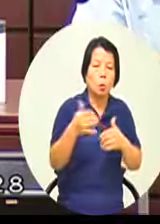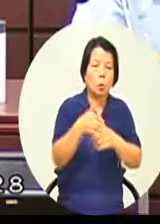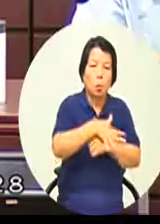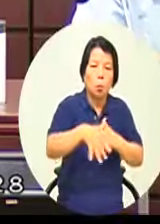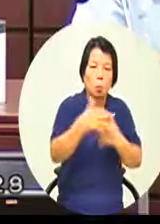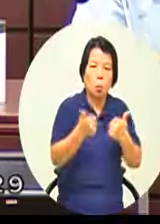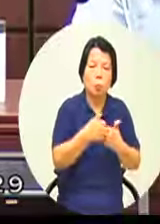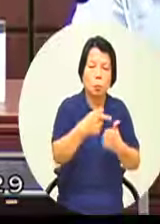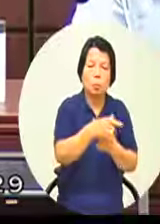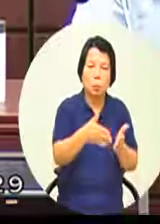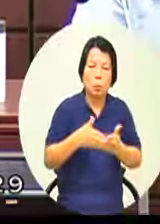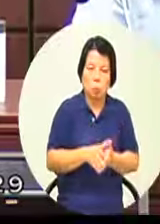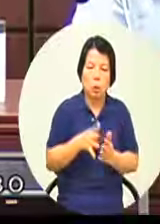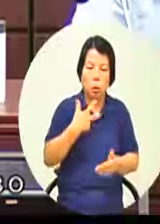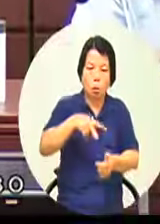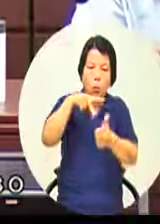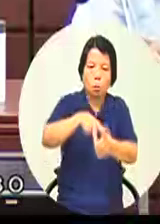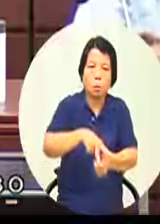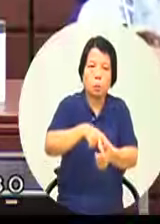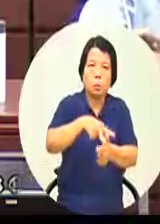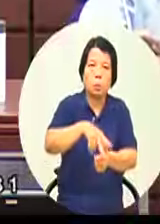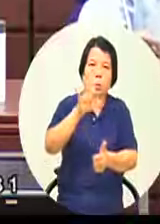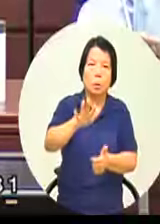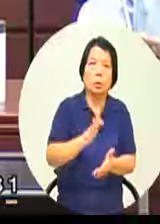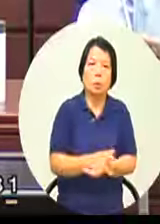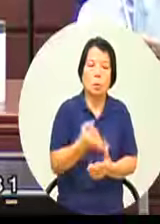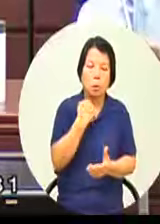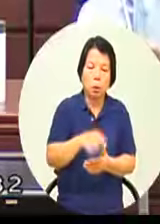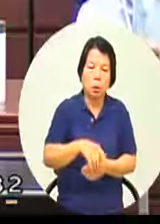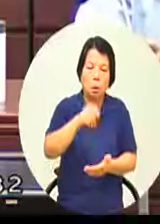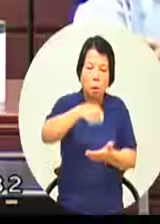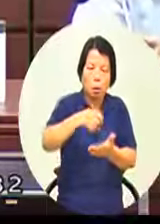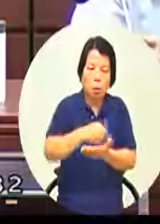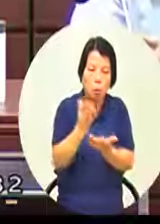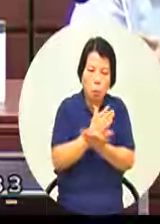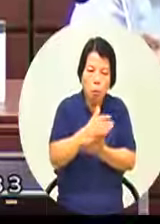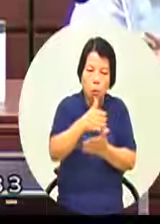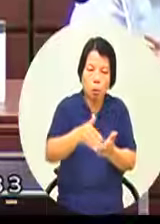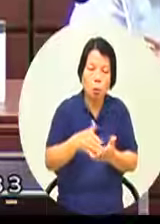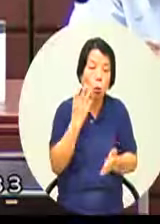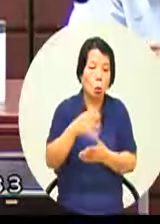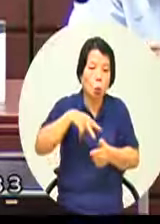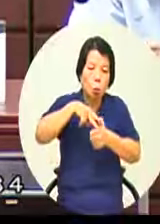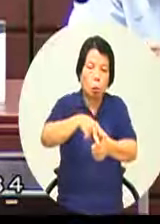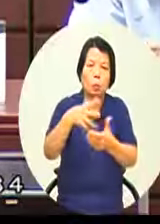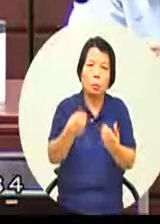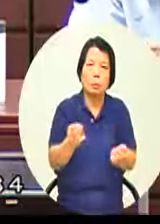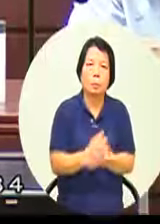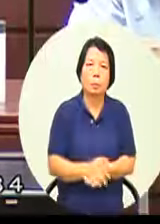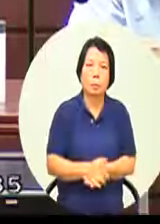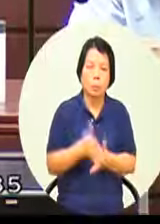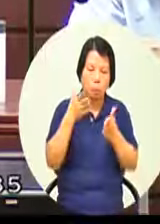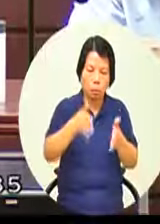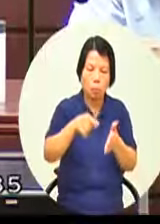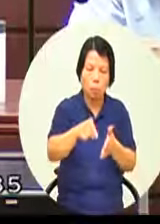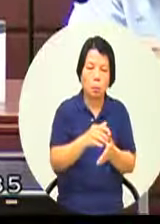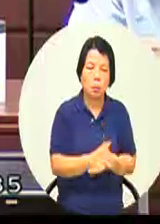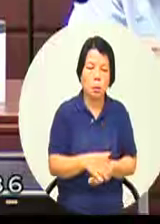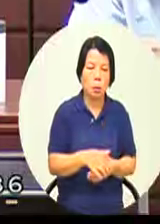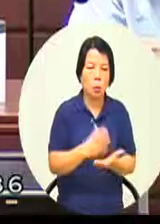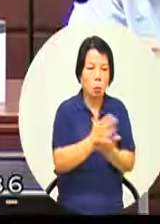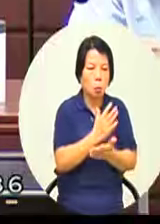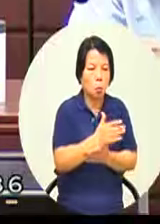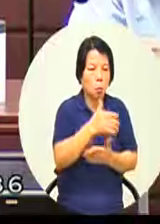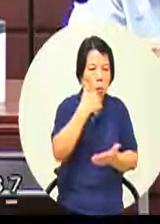令，就除非你有骑乘。才列入查核，没有骑乘的没有查核，所以这一点我们也跟审计